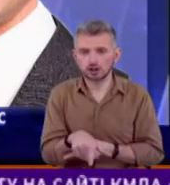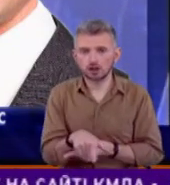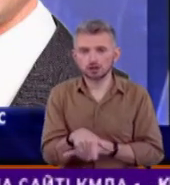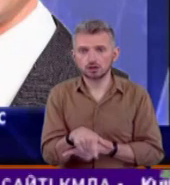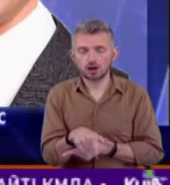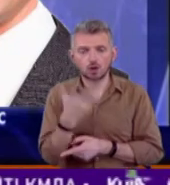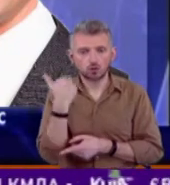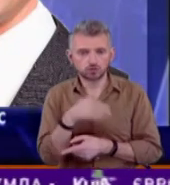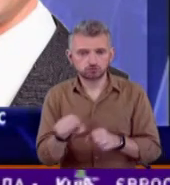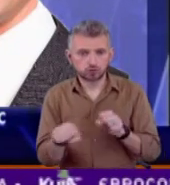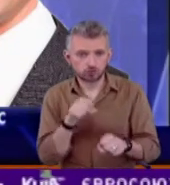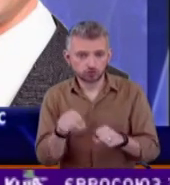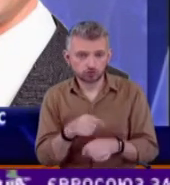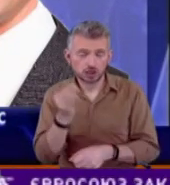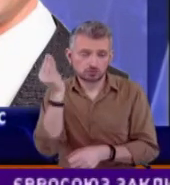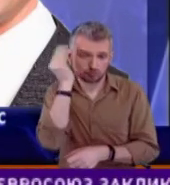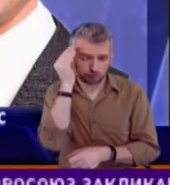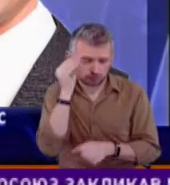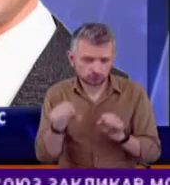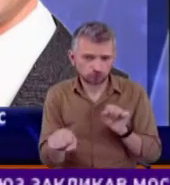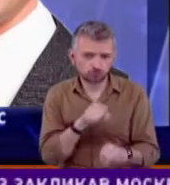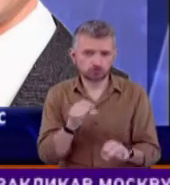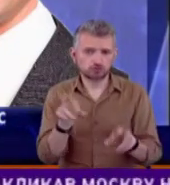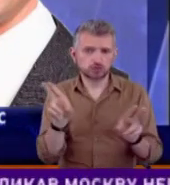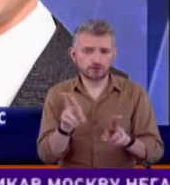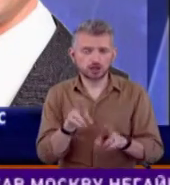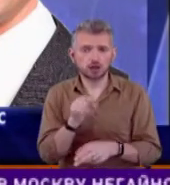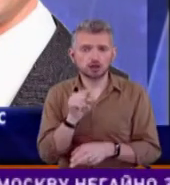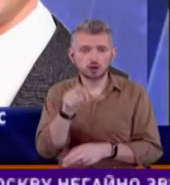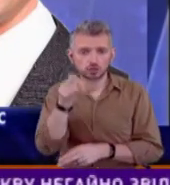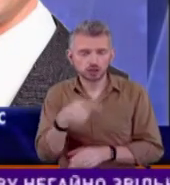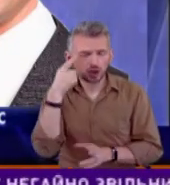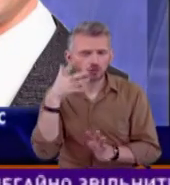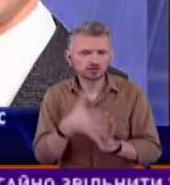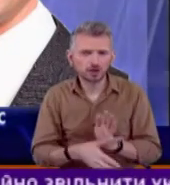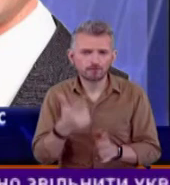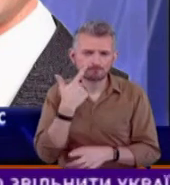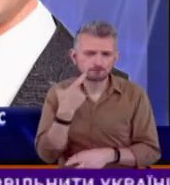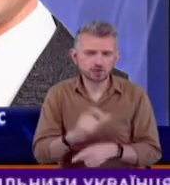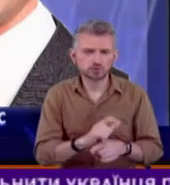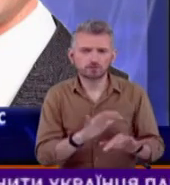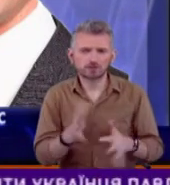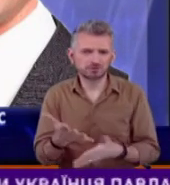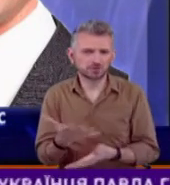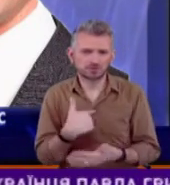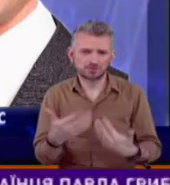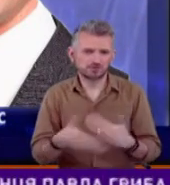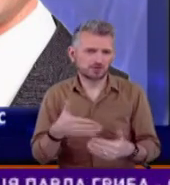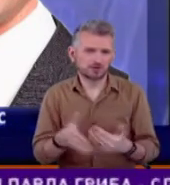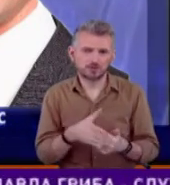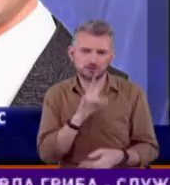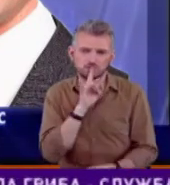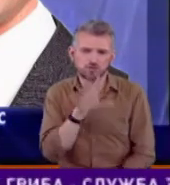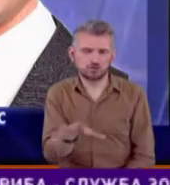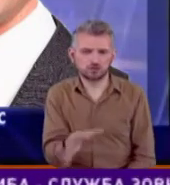чинячи порушення, свідомо чинячи порушення, вона розуміє, що в більшості випадків їй нічого за це не буде.